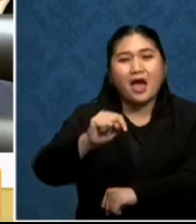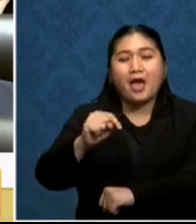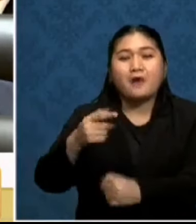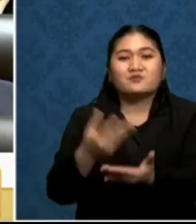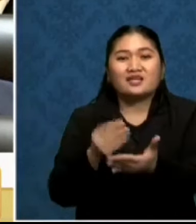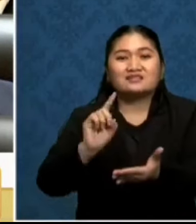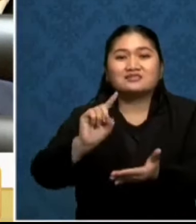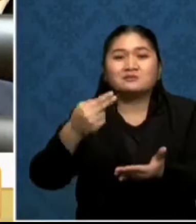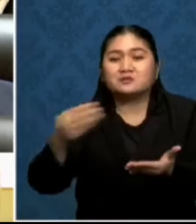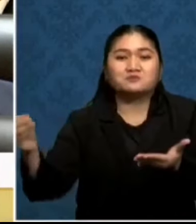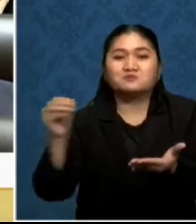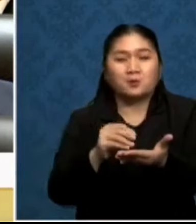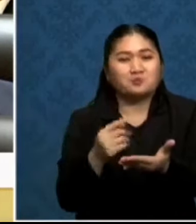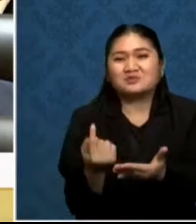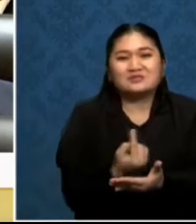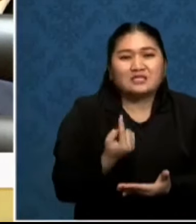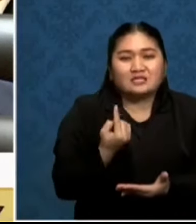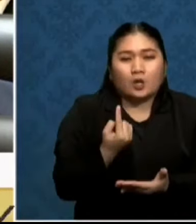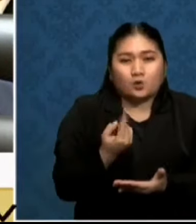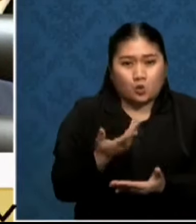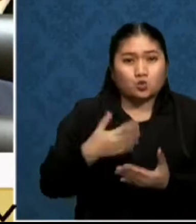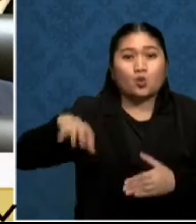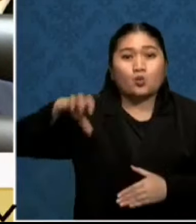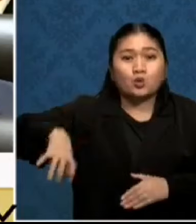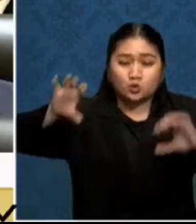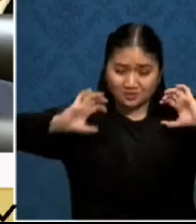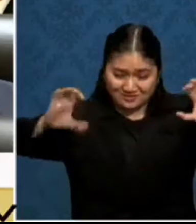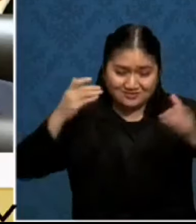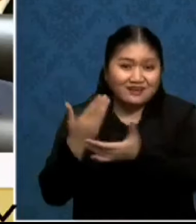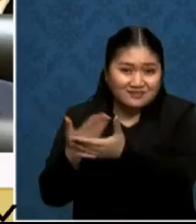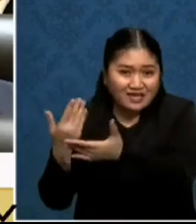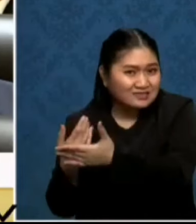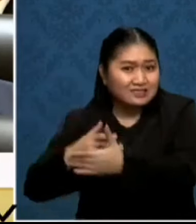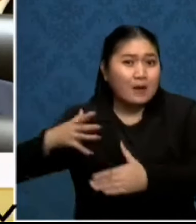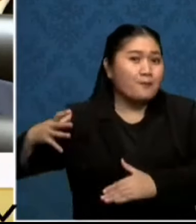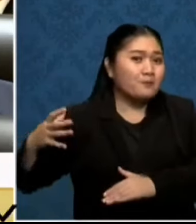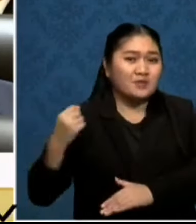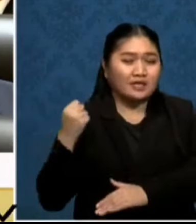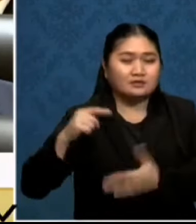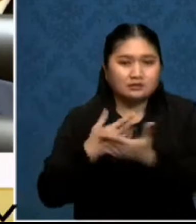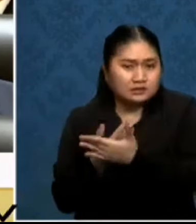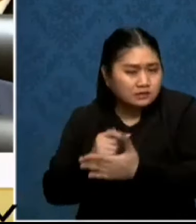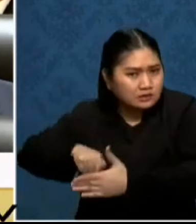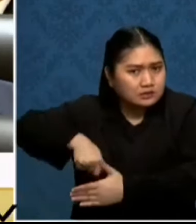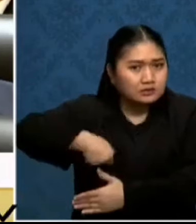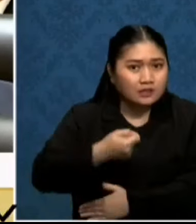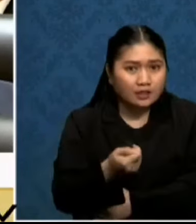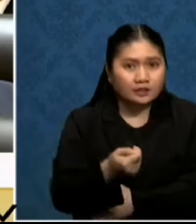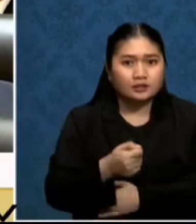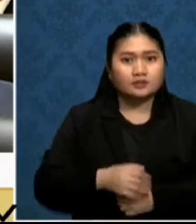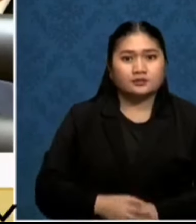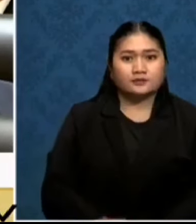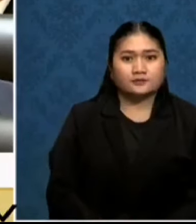แล้วก็ให้กระทรวงคลังมีอำนาจสั่งจ่ายเฉพาะ 12,000ล้านนี้ 3